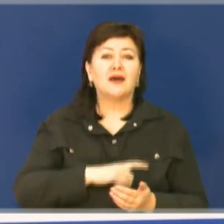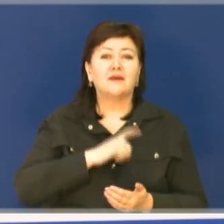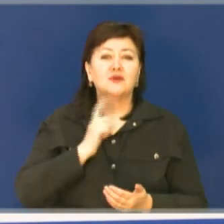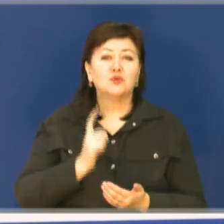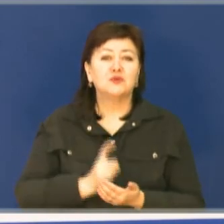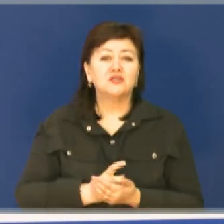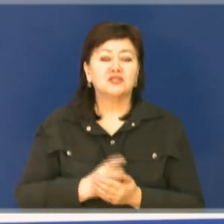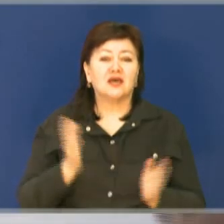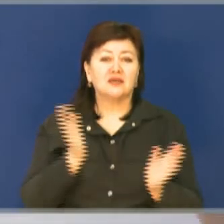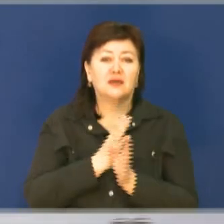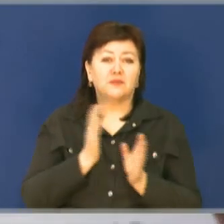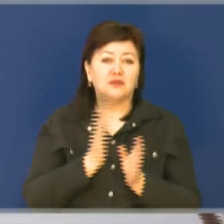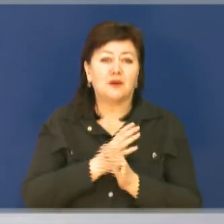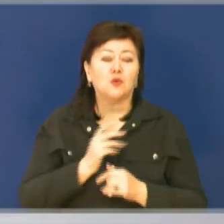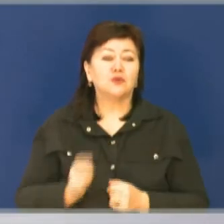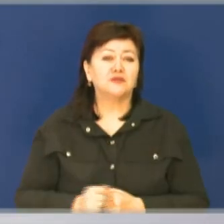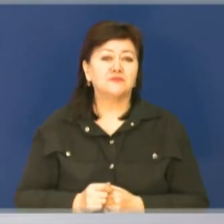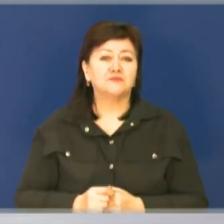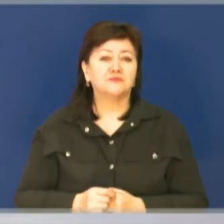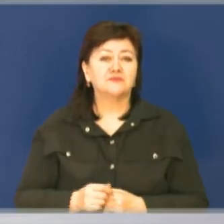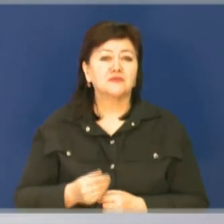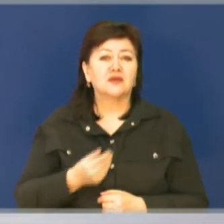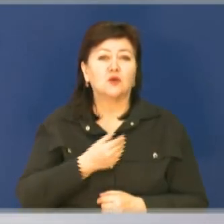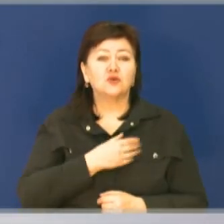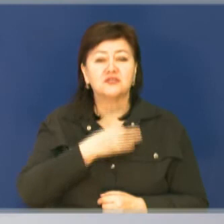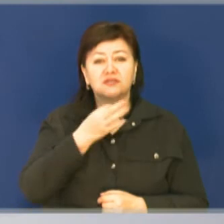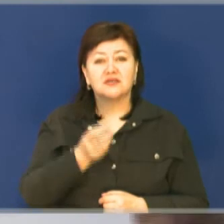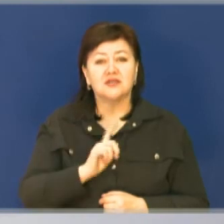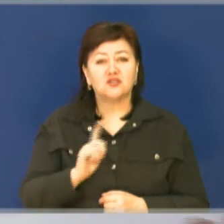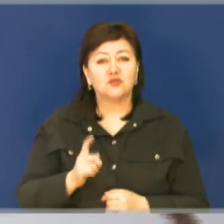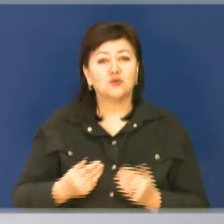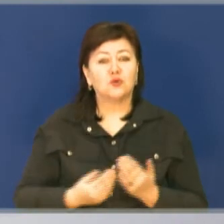неблагоприятных погодных условиях. Напомним, наши новости вы также